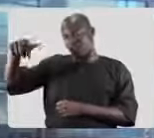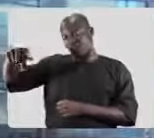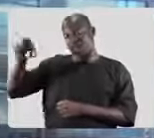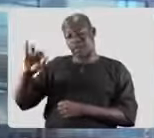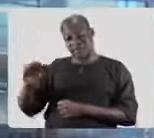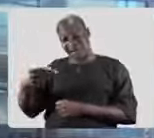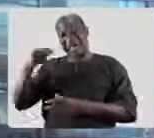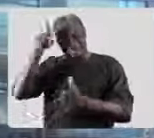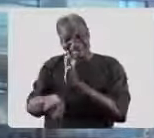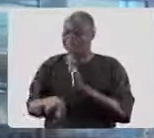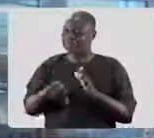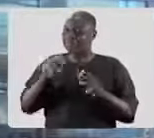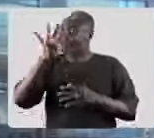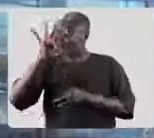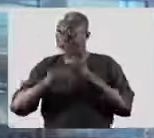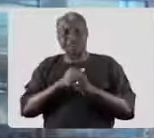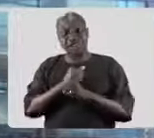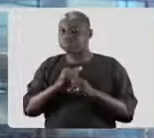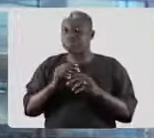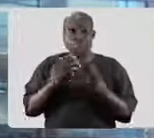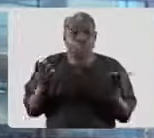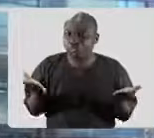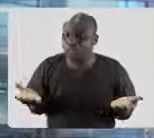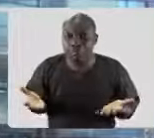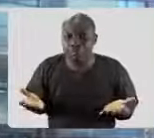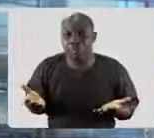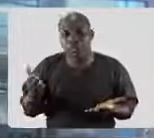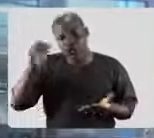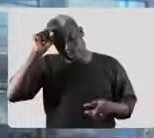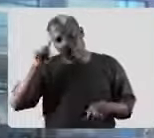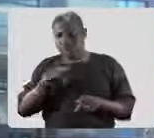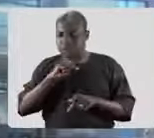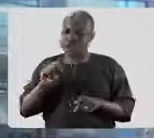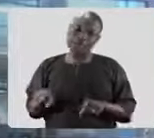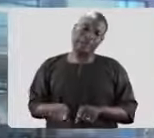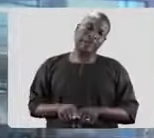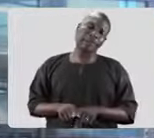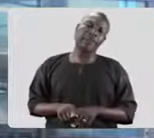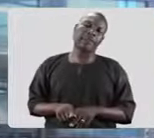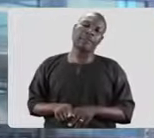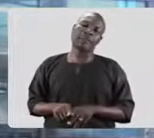Ye ye tuwa mayani mono. Ye betumi akache na mo se. Ye uhuno he. Medafo pa e uti eme.